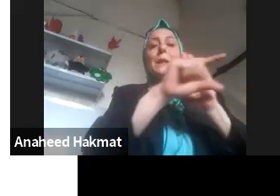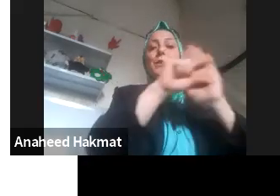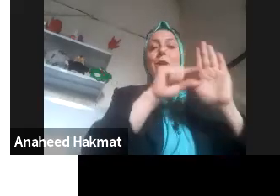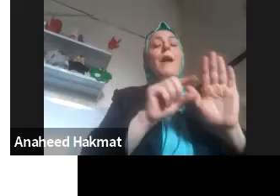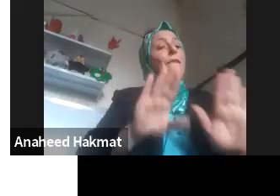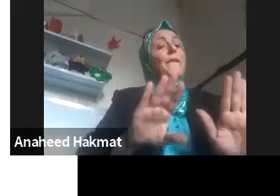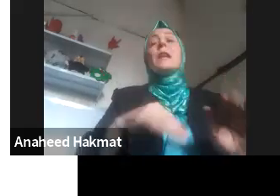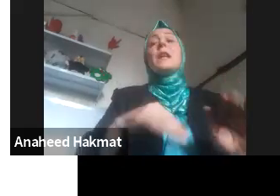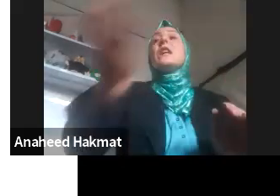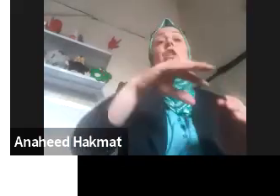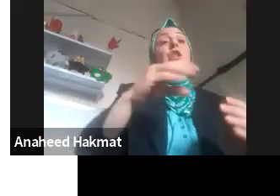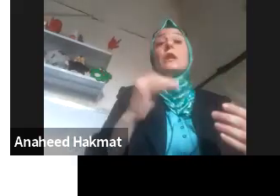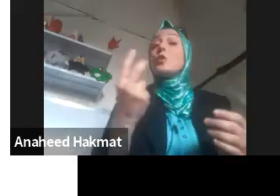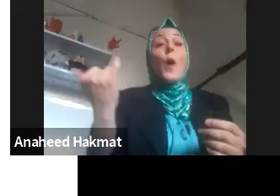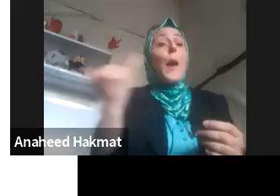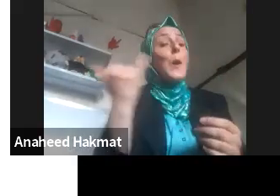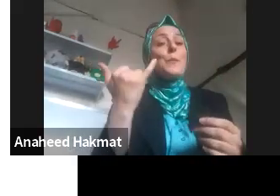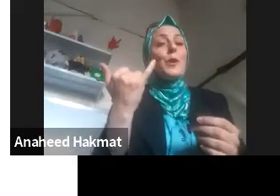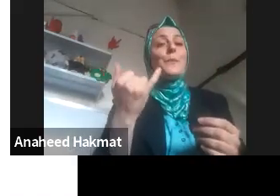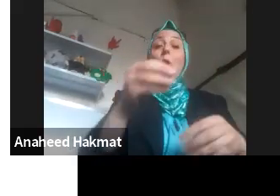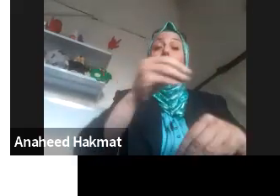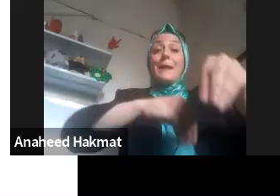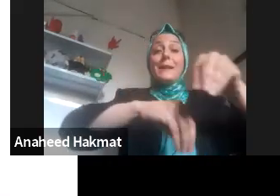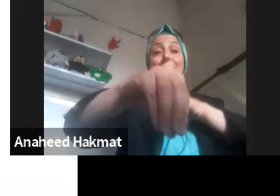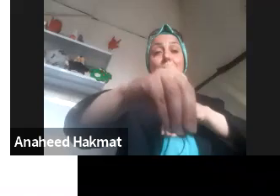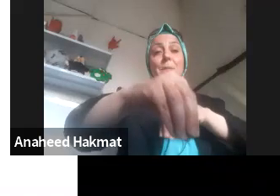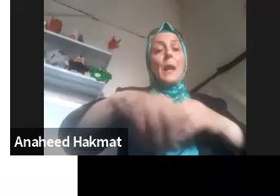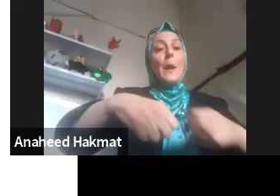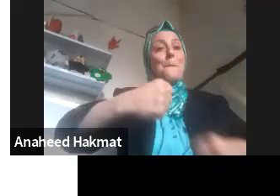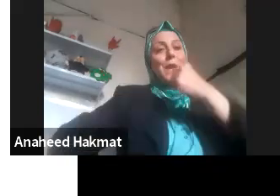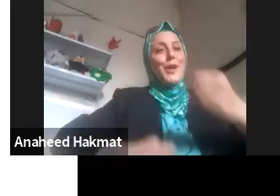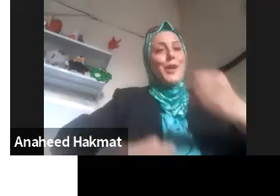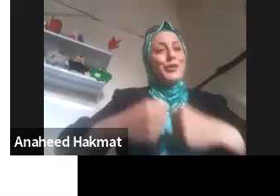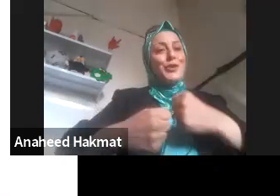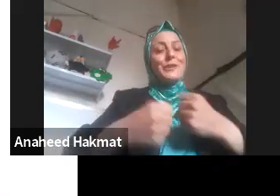المستلزمات المشتركة، وكمان استبدال الأنشطة اللي بتحتاج